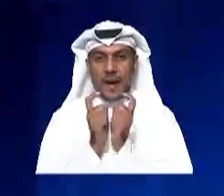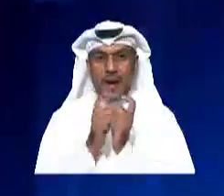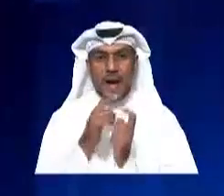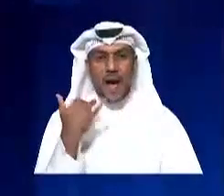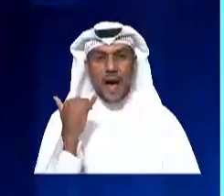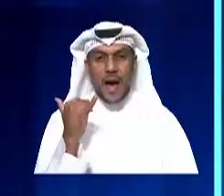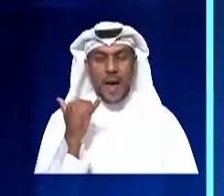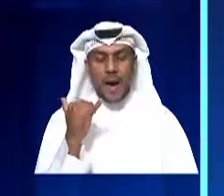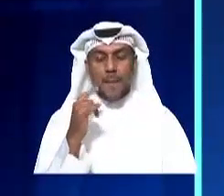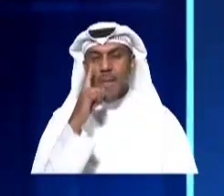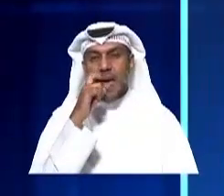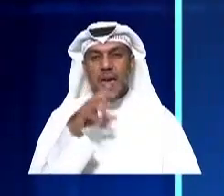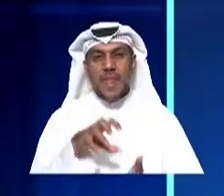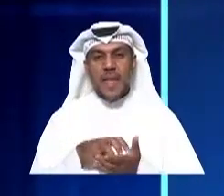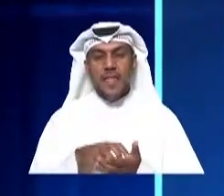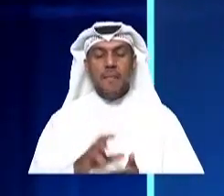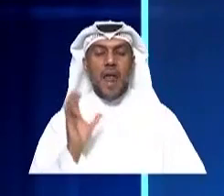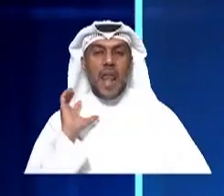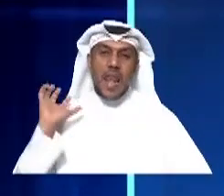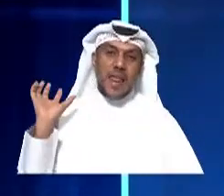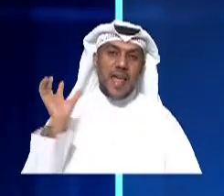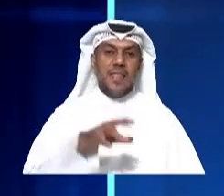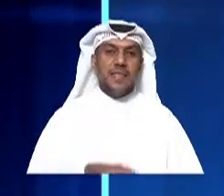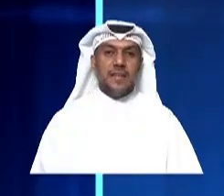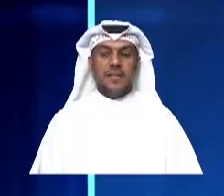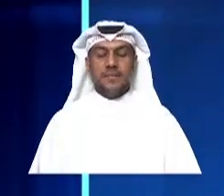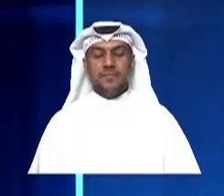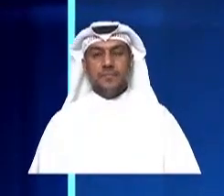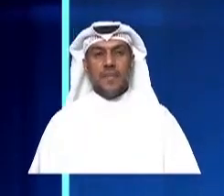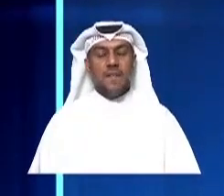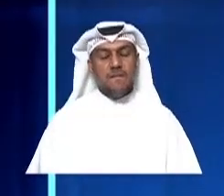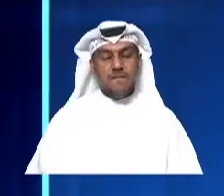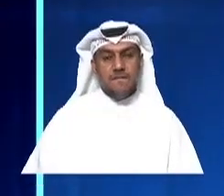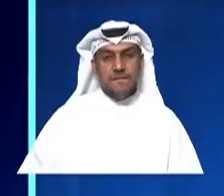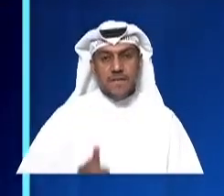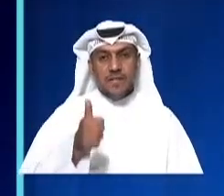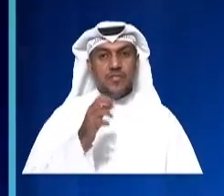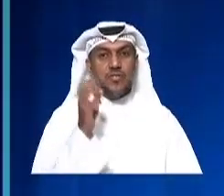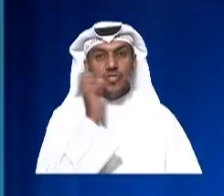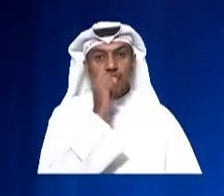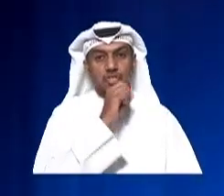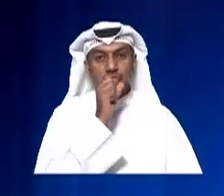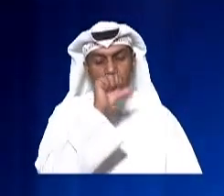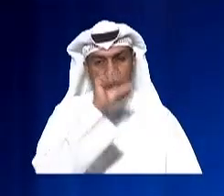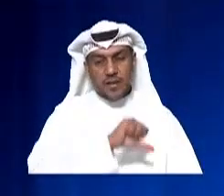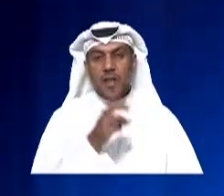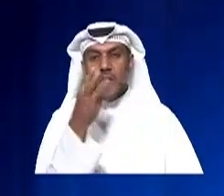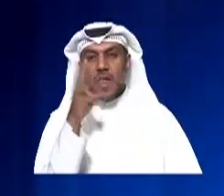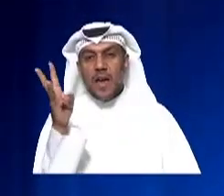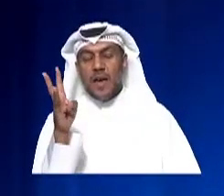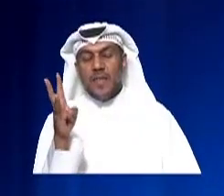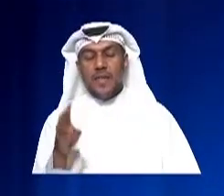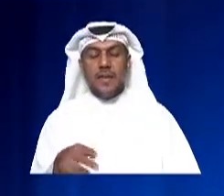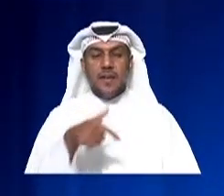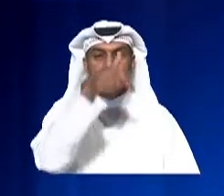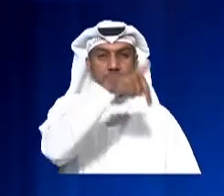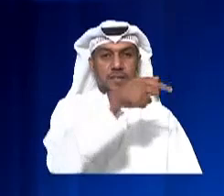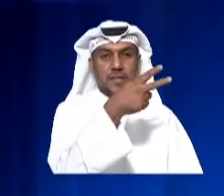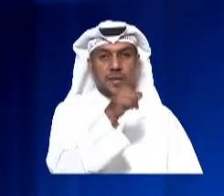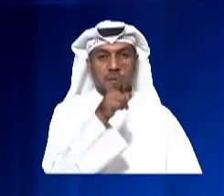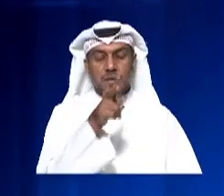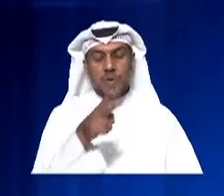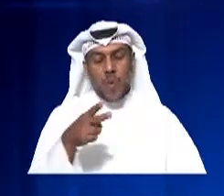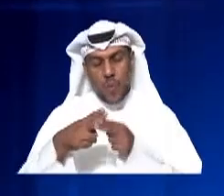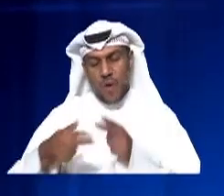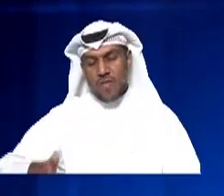للأندية الأبطال لكرة اليد بعد فوزه على الشارقة الإماراتي ب30 هدفا مقابل 26 في اللقاء